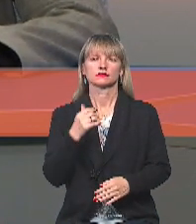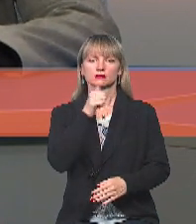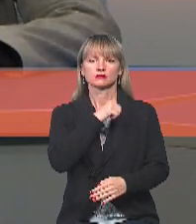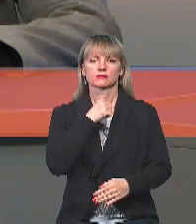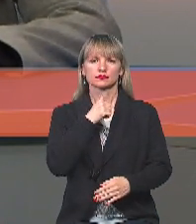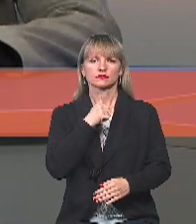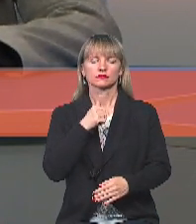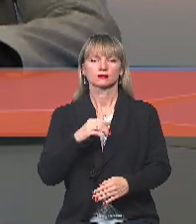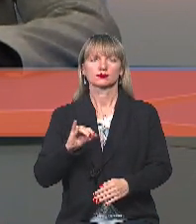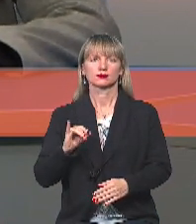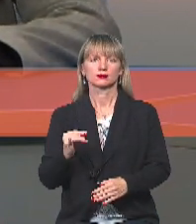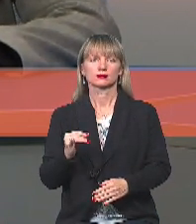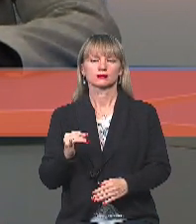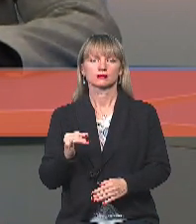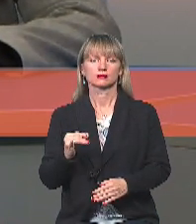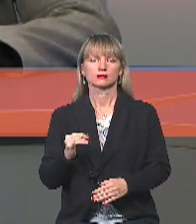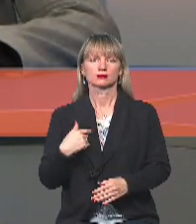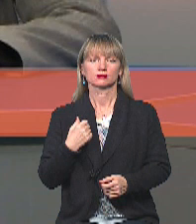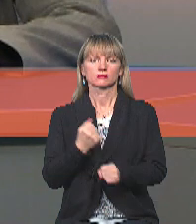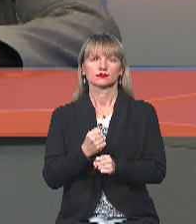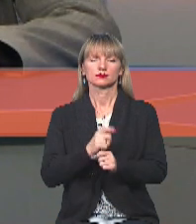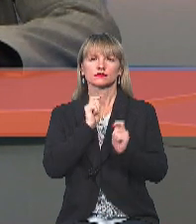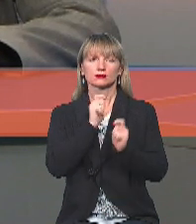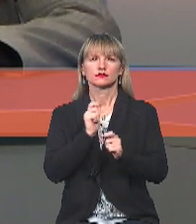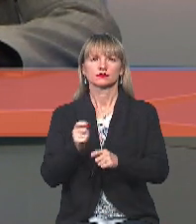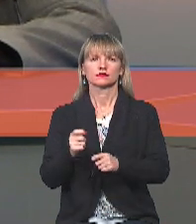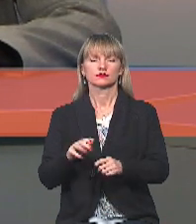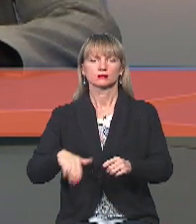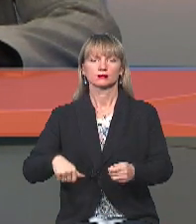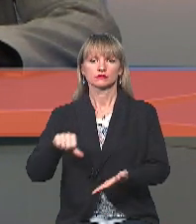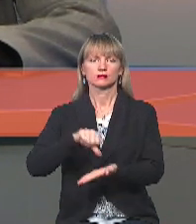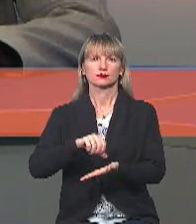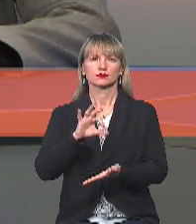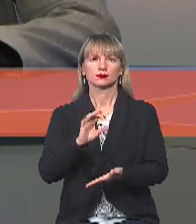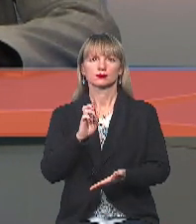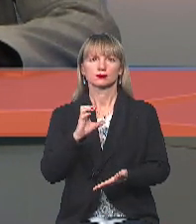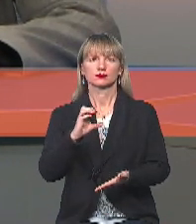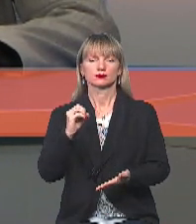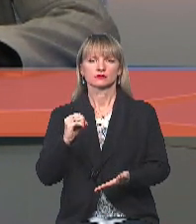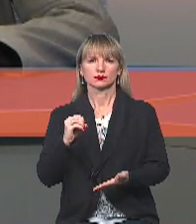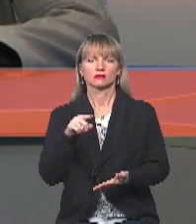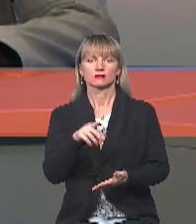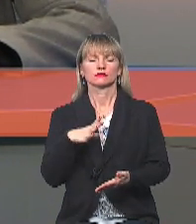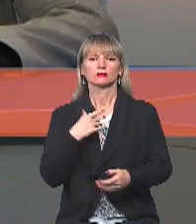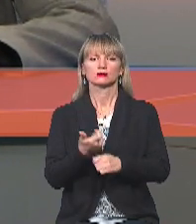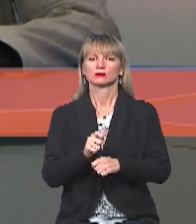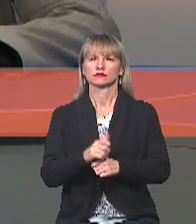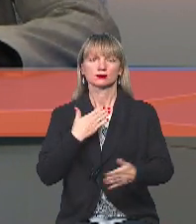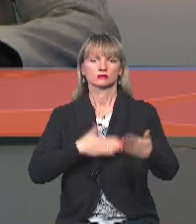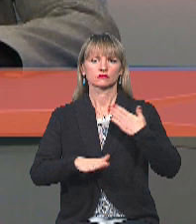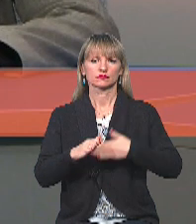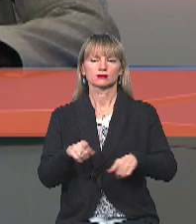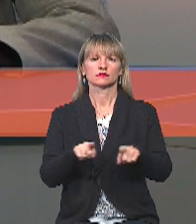року. І ми робили такі подарунки потім представникам ОБСЄ, вони були дуже раді